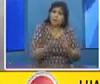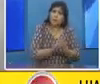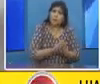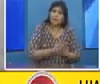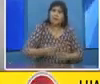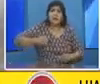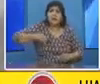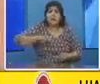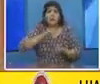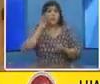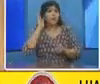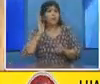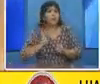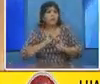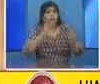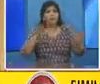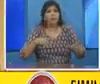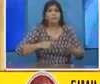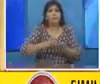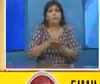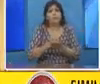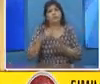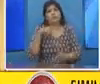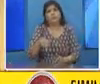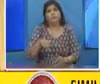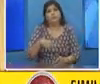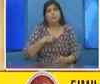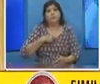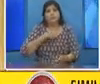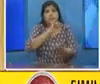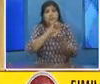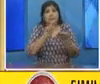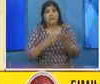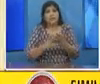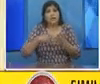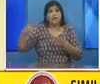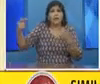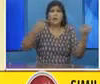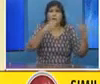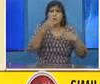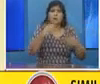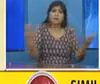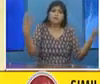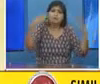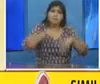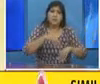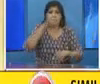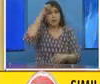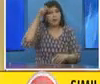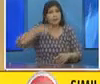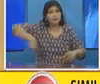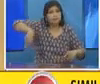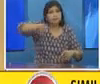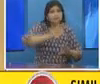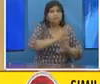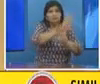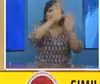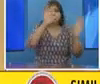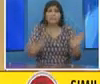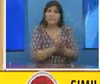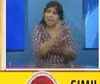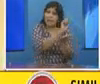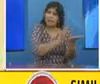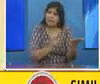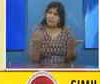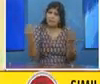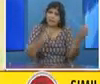भी होगी। ऐसे संदेश मुझे देश के हर कोने से आ रहे हैं। बहुत से लोग मुझे लोकल